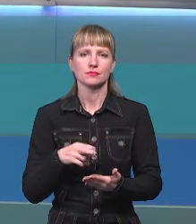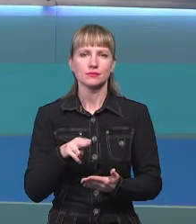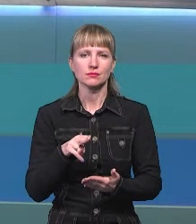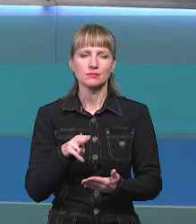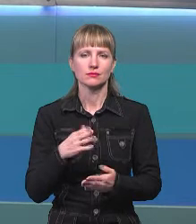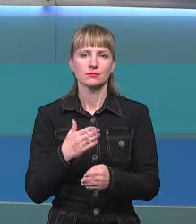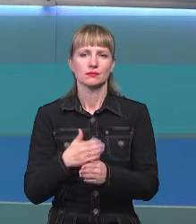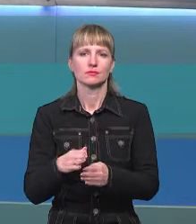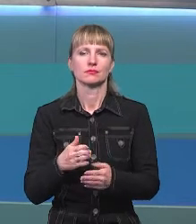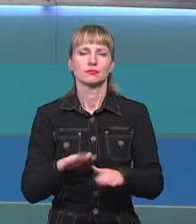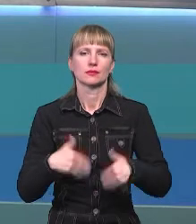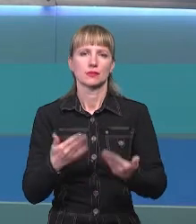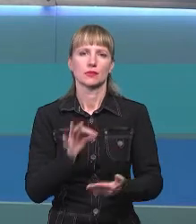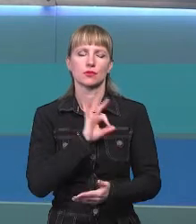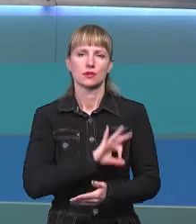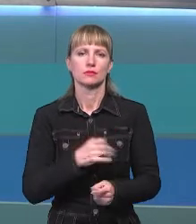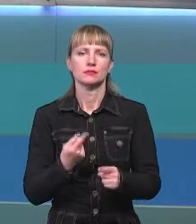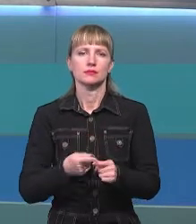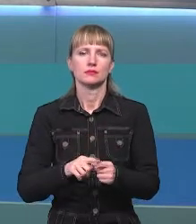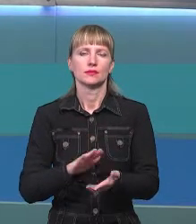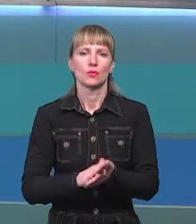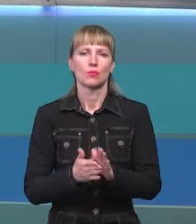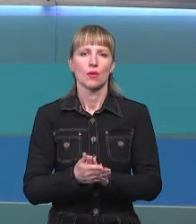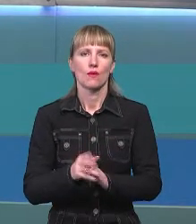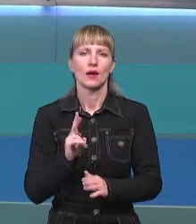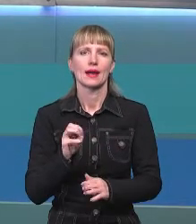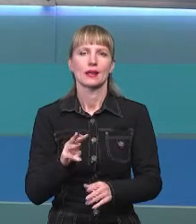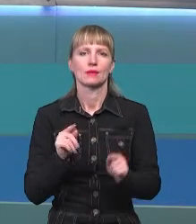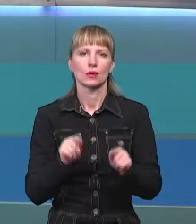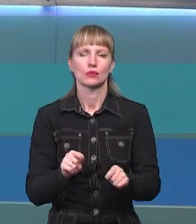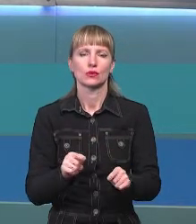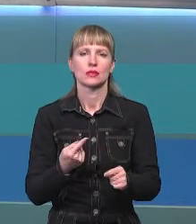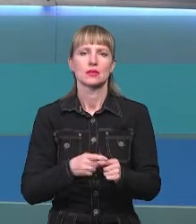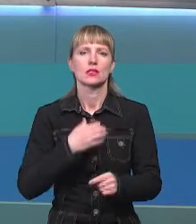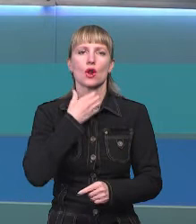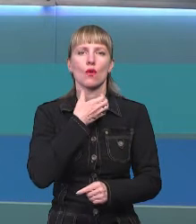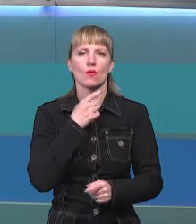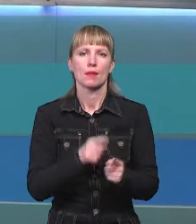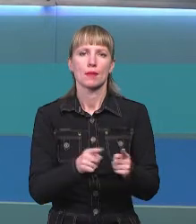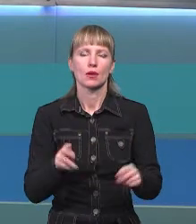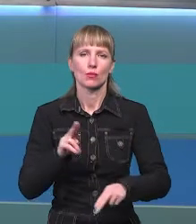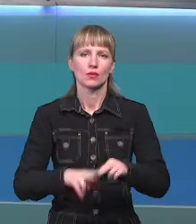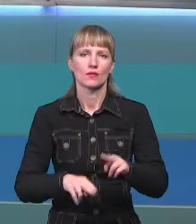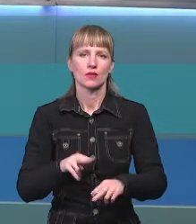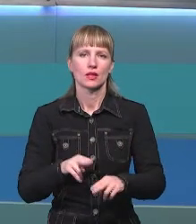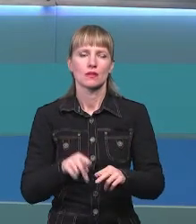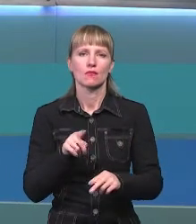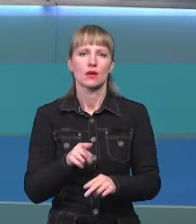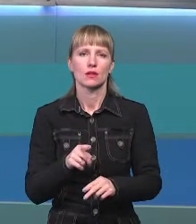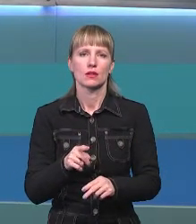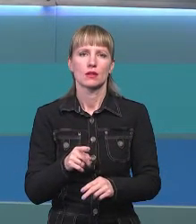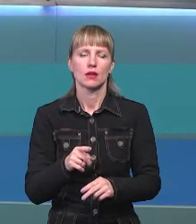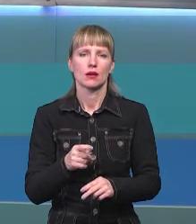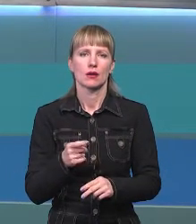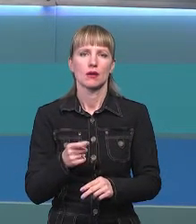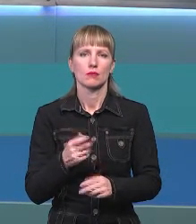нашим позичальникам пропонуємо скористатися. І це певна умова. Окрім того, це страхування у період будівництва, вона не маленька сума,